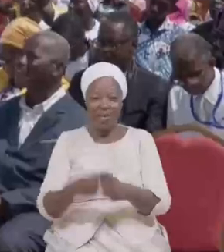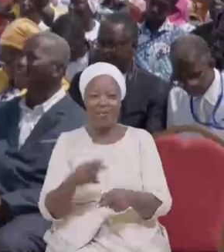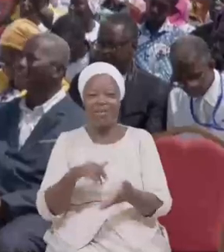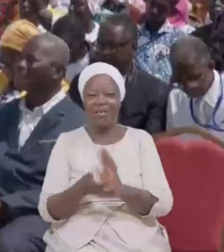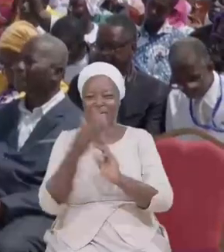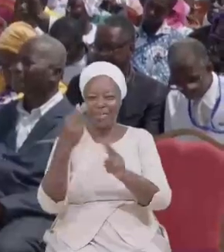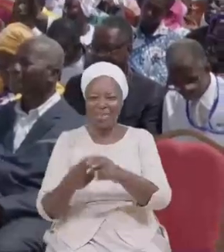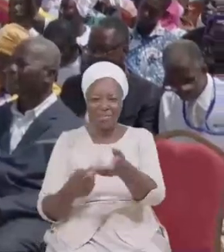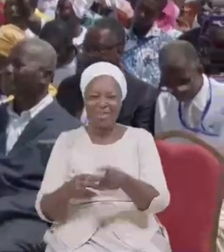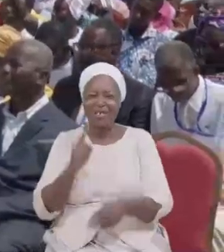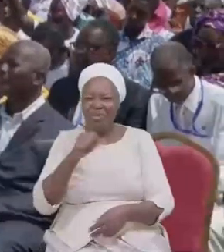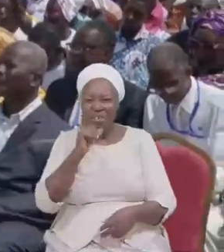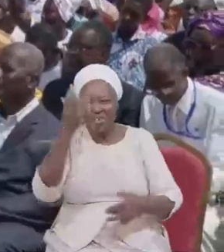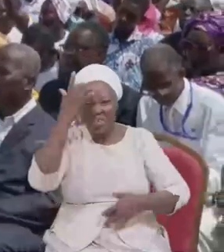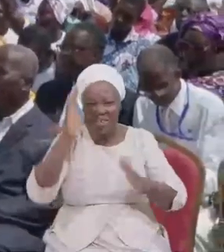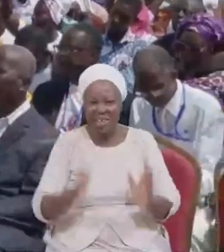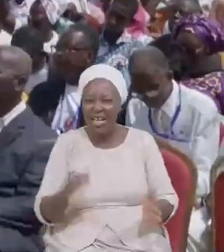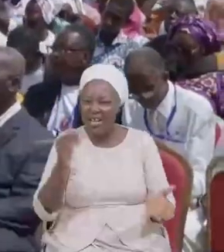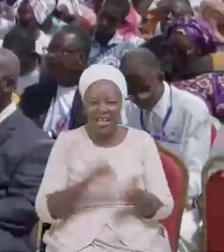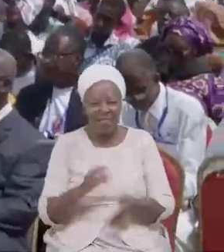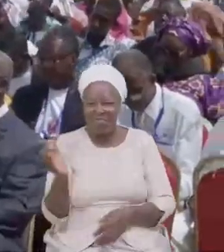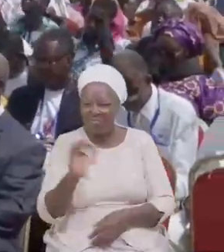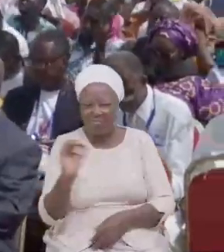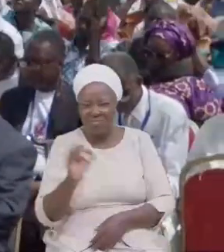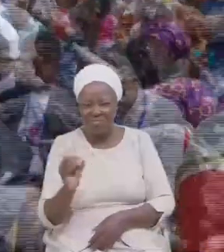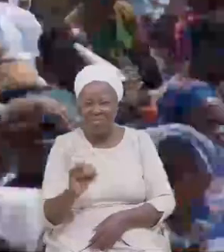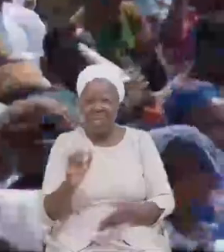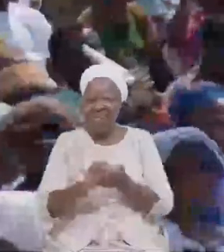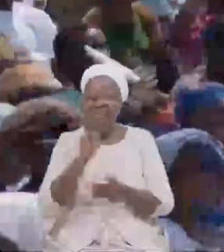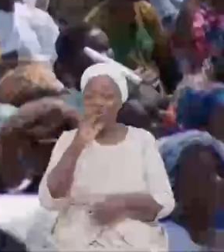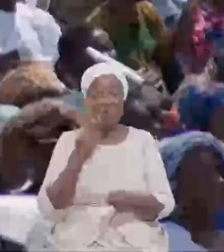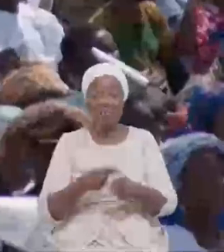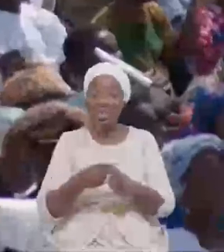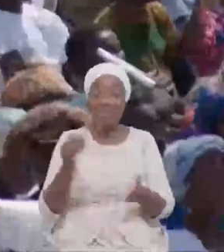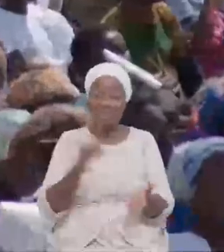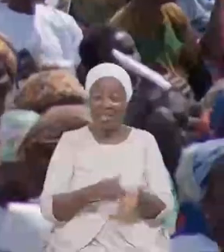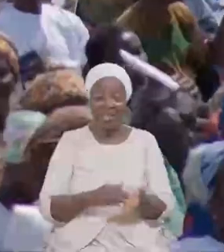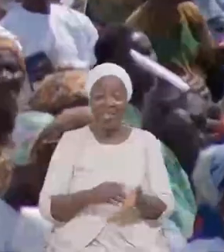Tu n'es plus maladif, ce n'est plus ton nom.